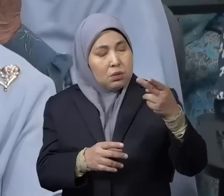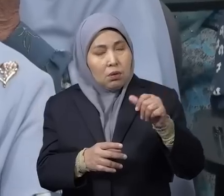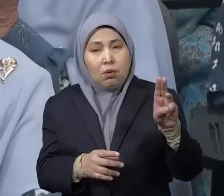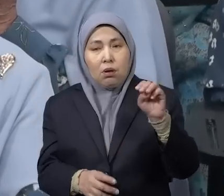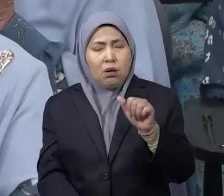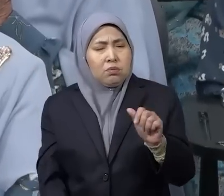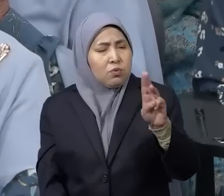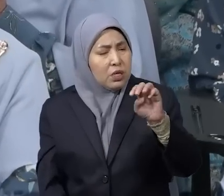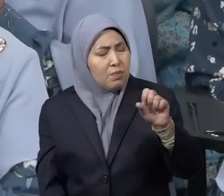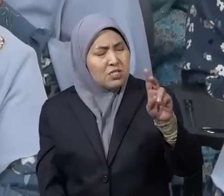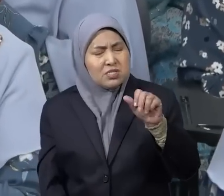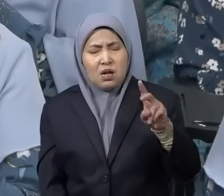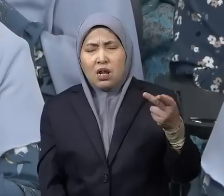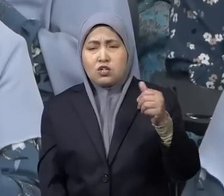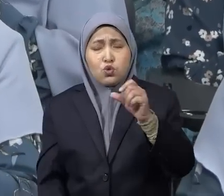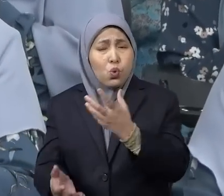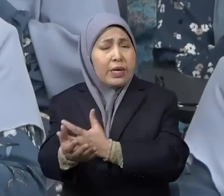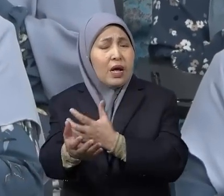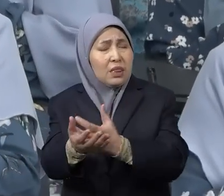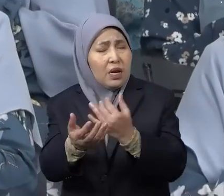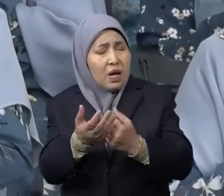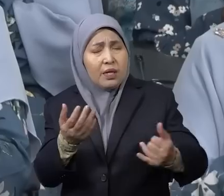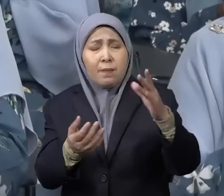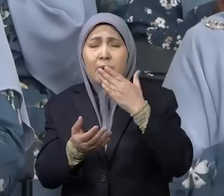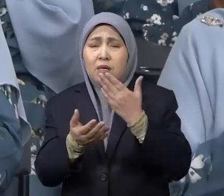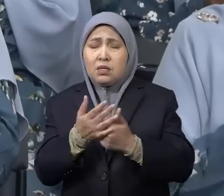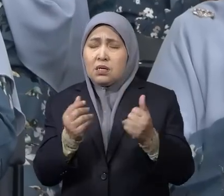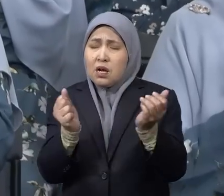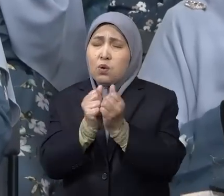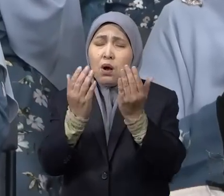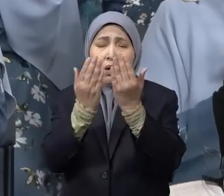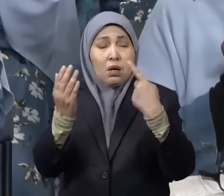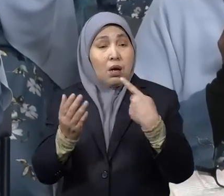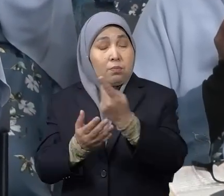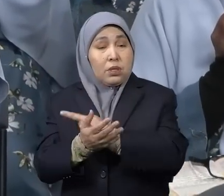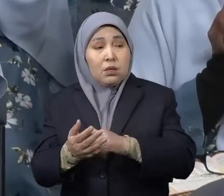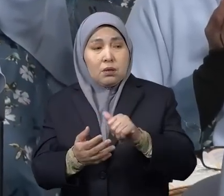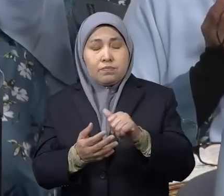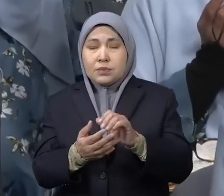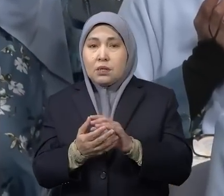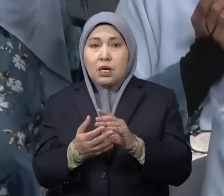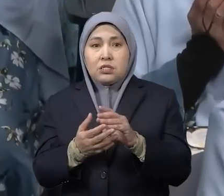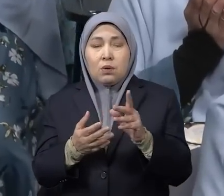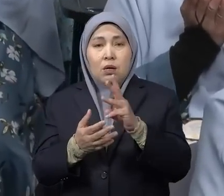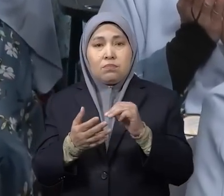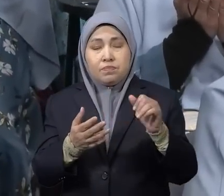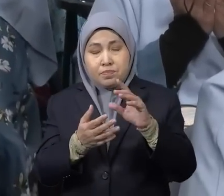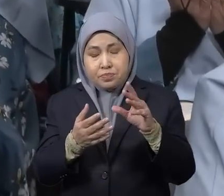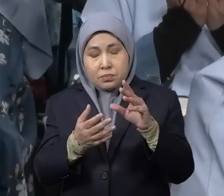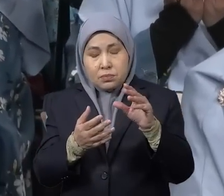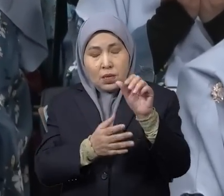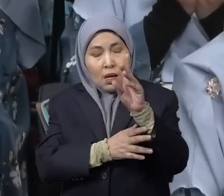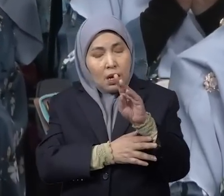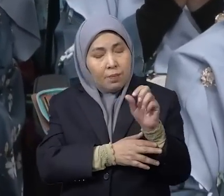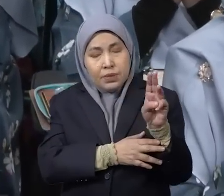اجعلنا مقيم الصلاة ومن ذريتنا ربنا وتقبل دعاء ربنا آتنا من لدنك رحمة وهيئ لنا من